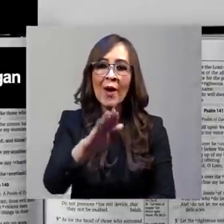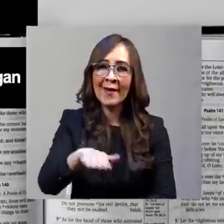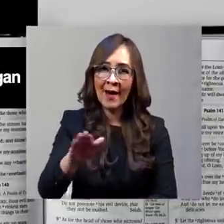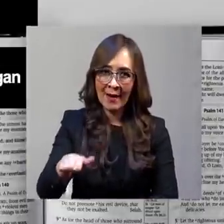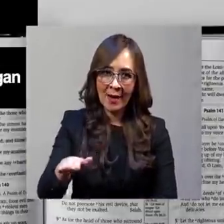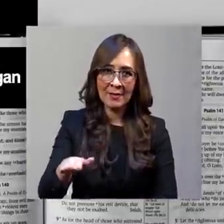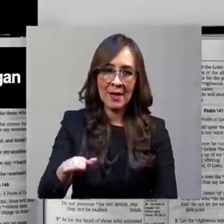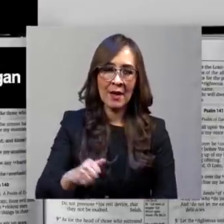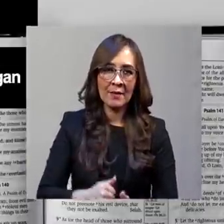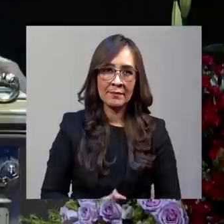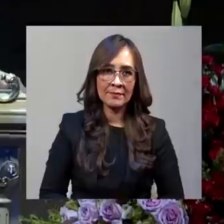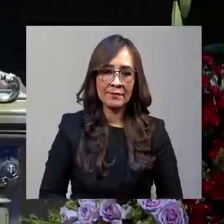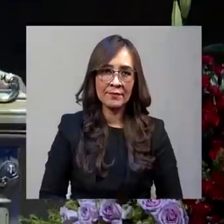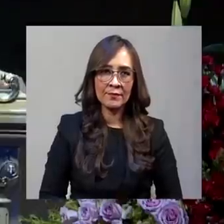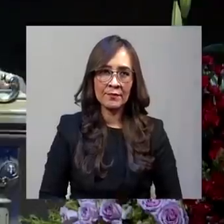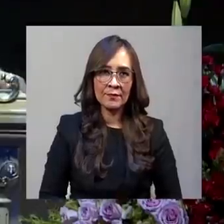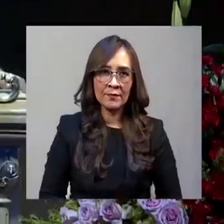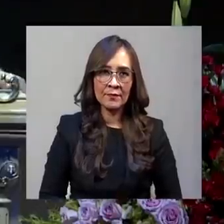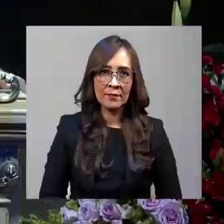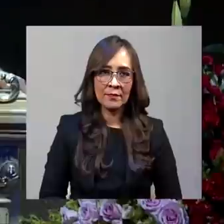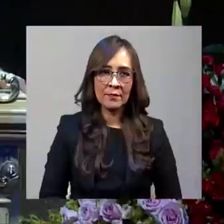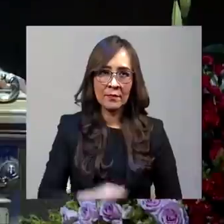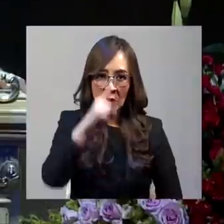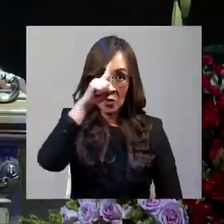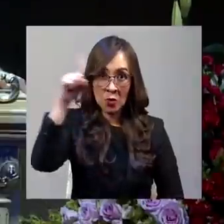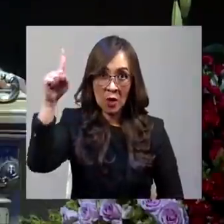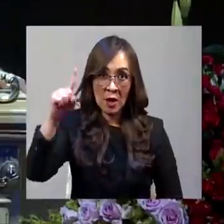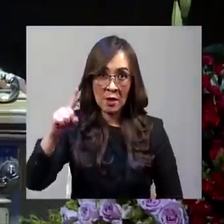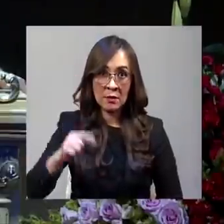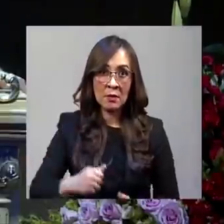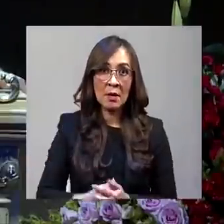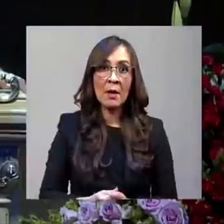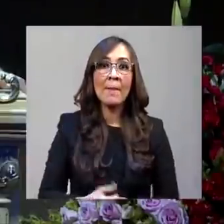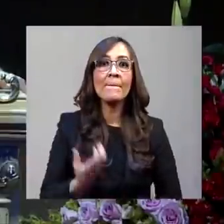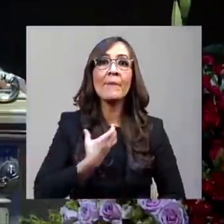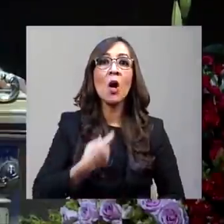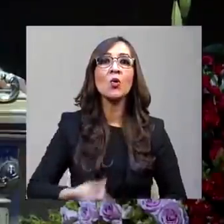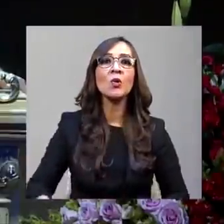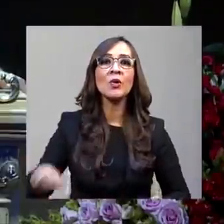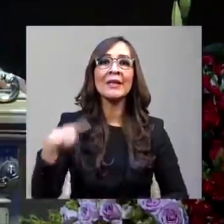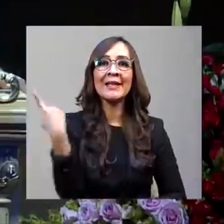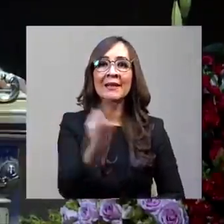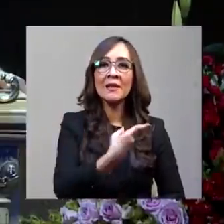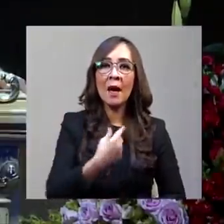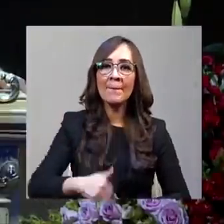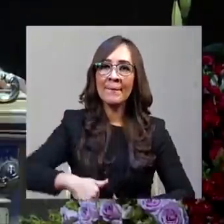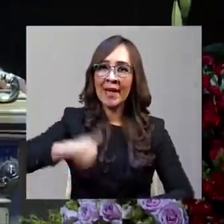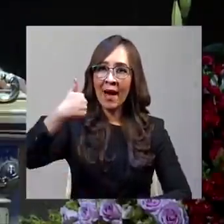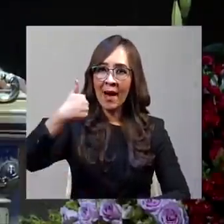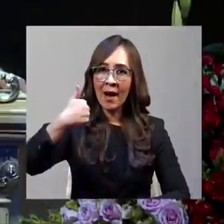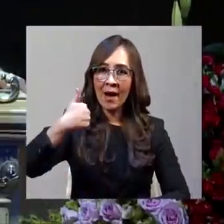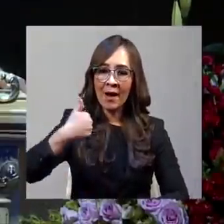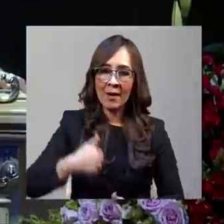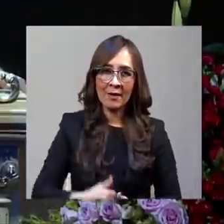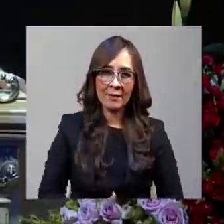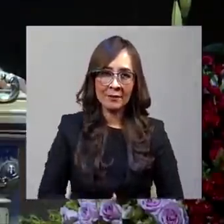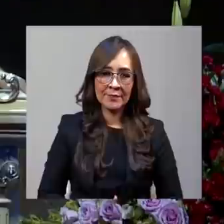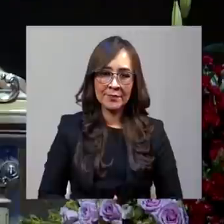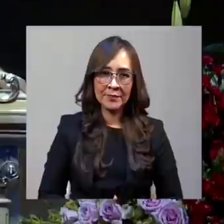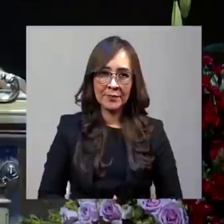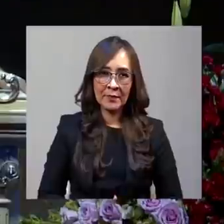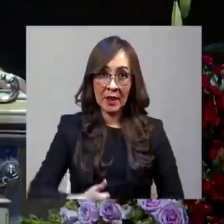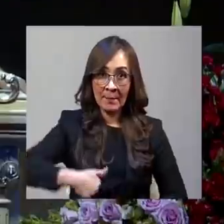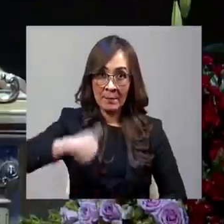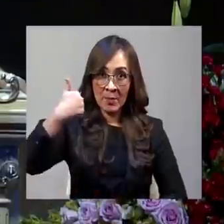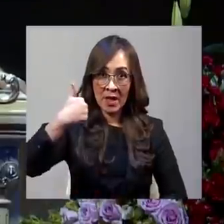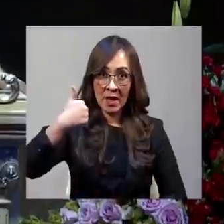sudah sediakan buat kita. Pemenang bukanlah keadaan. Saya ulangi sekali lagi, pemenang